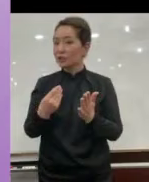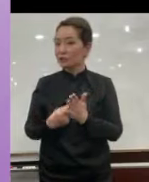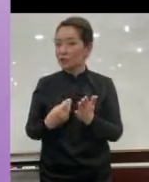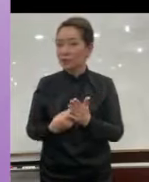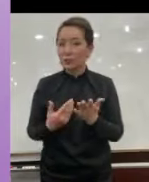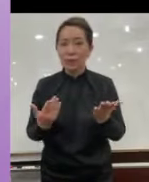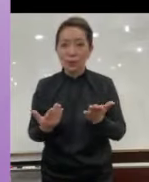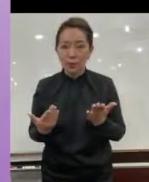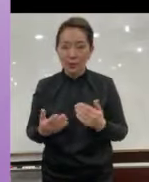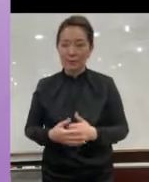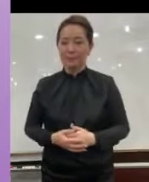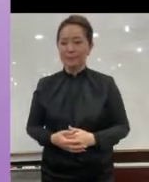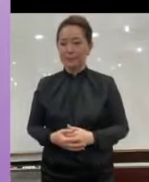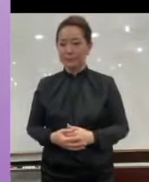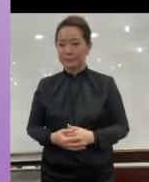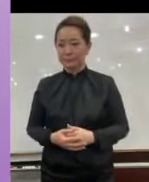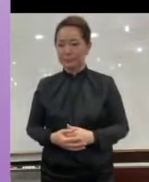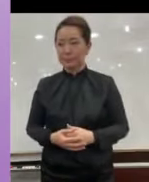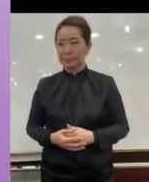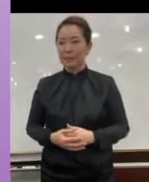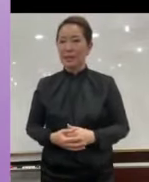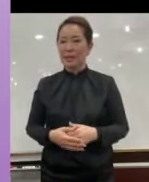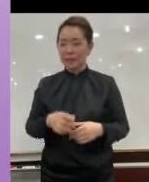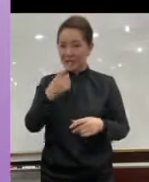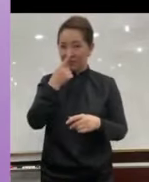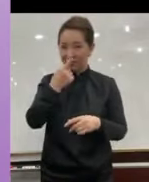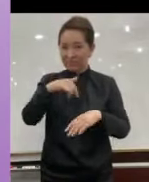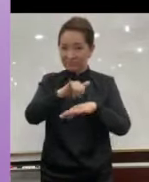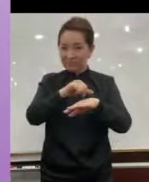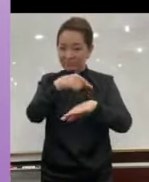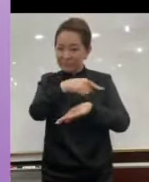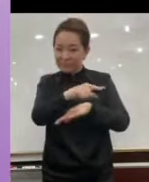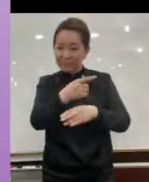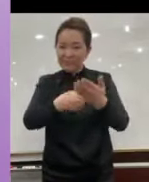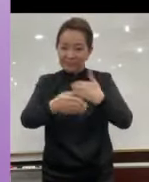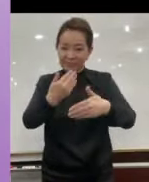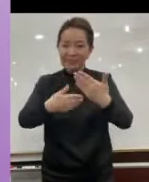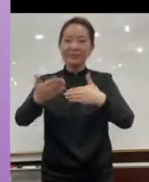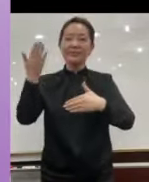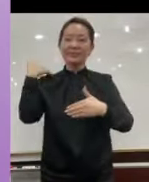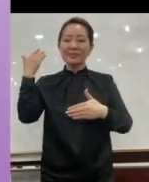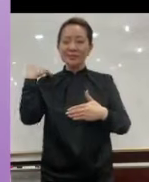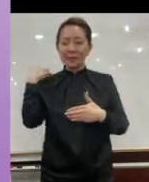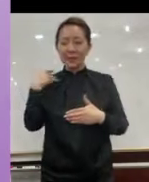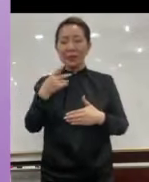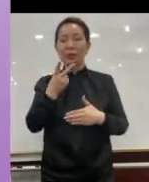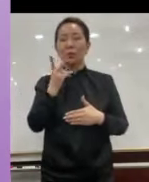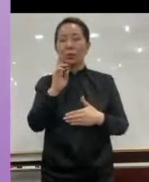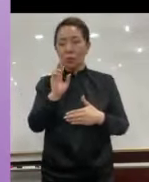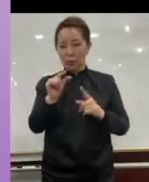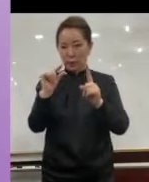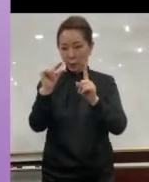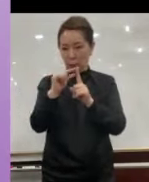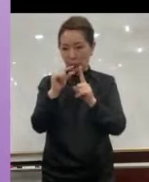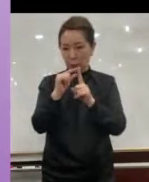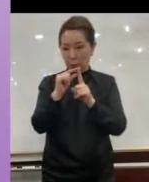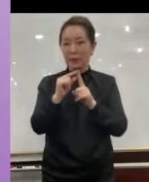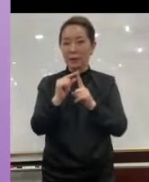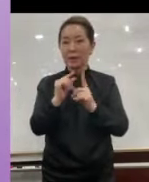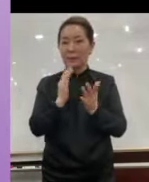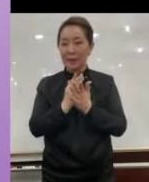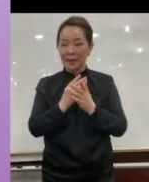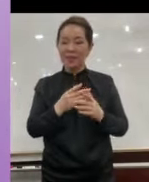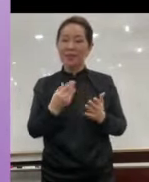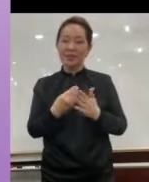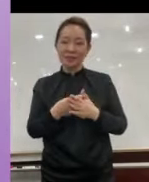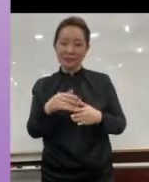хэлбэл одоо жишээлбэл хятадын одоо эртний одоо зүрцэн үг юм байдаг. Загас